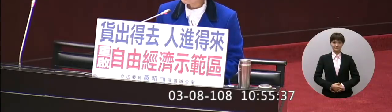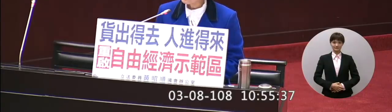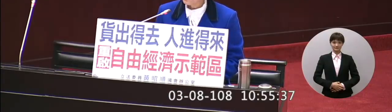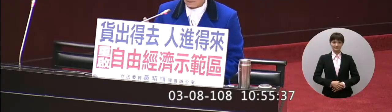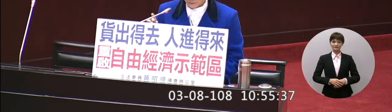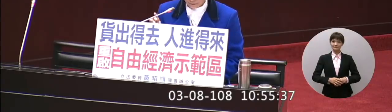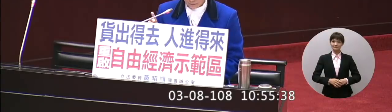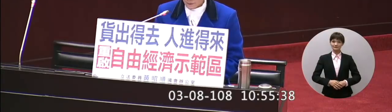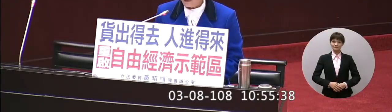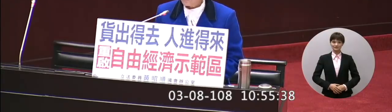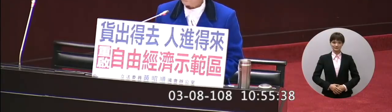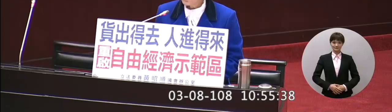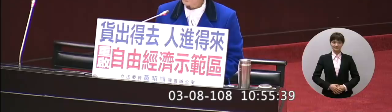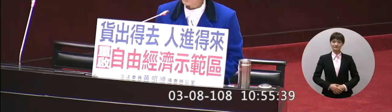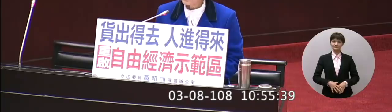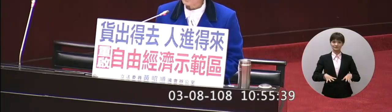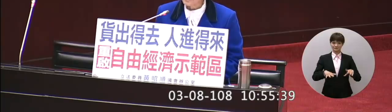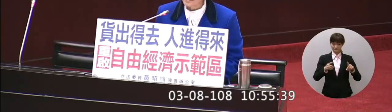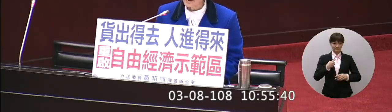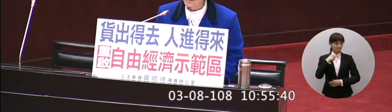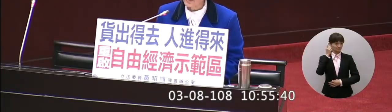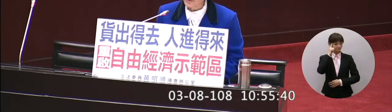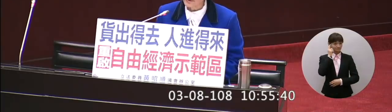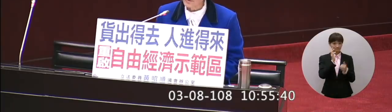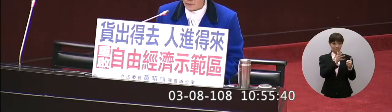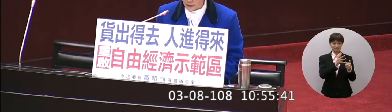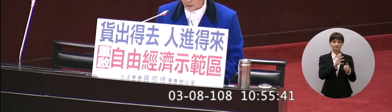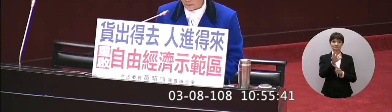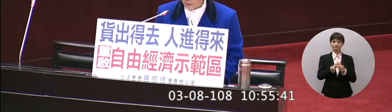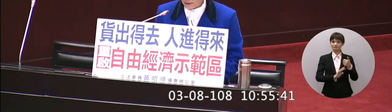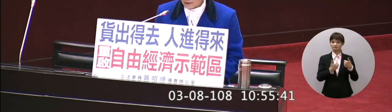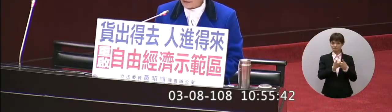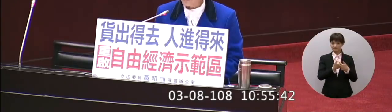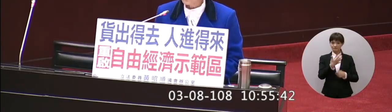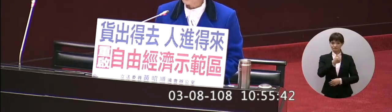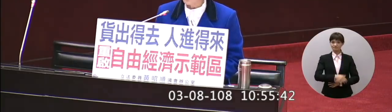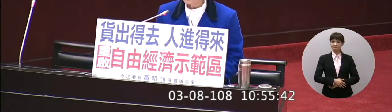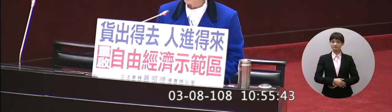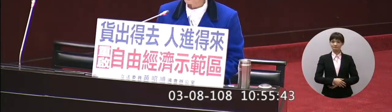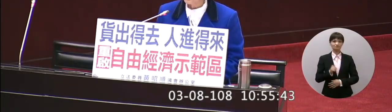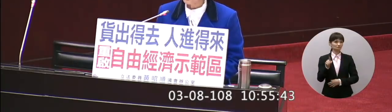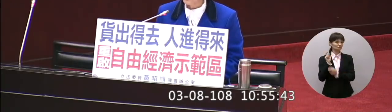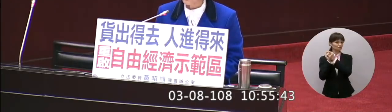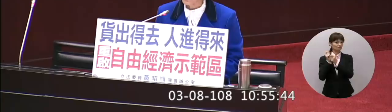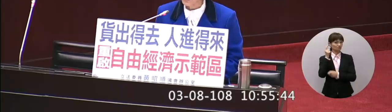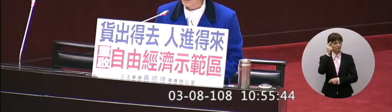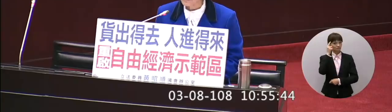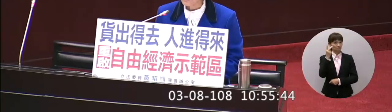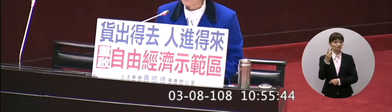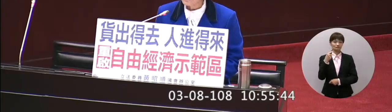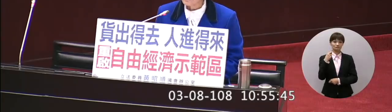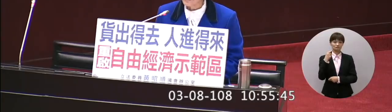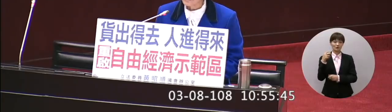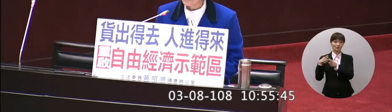首先， 委员好。 首先，我要请教农委会的主委哈。你这两天才刚刚从日本回